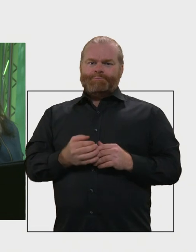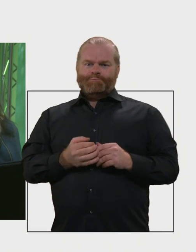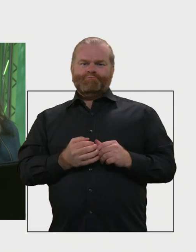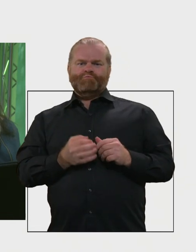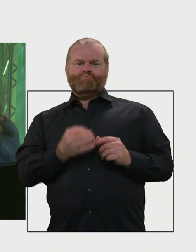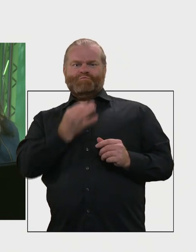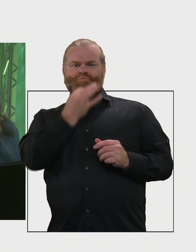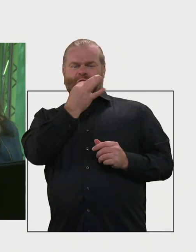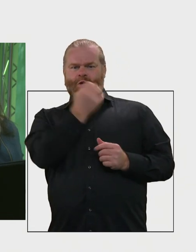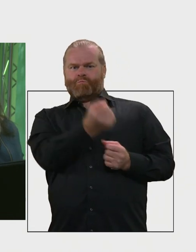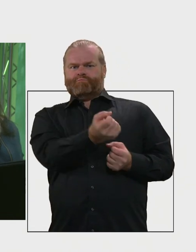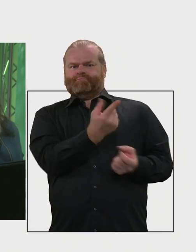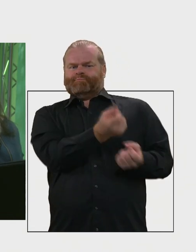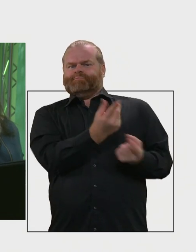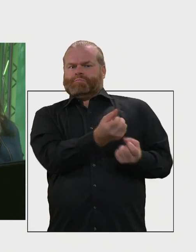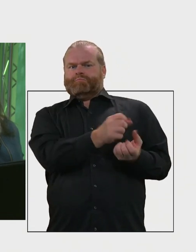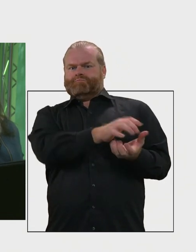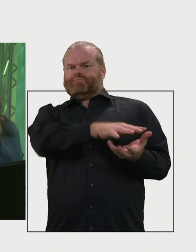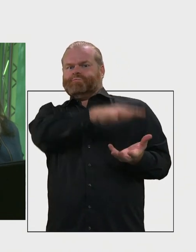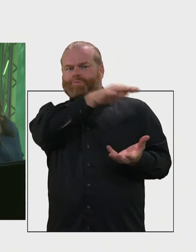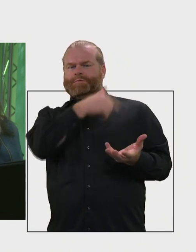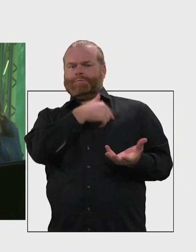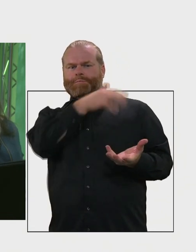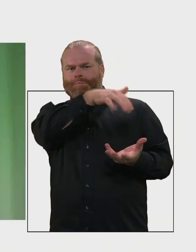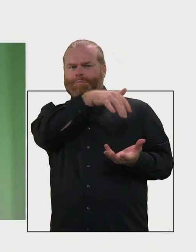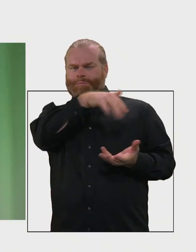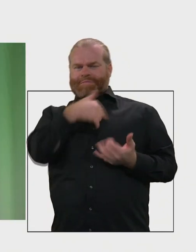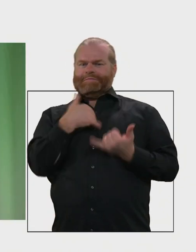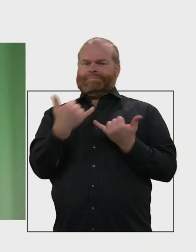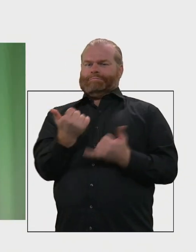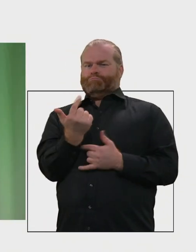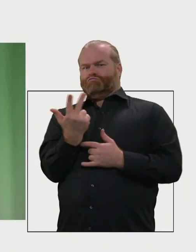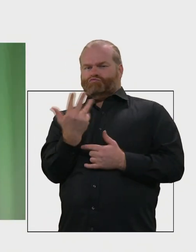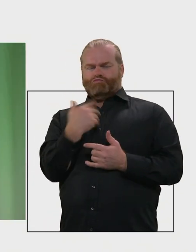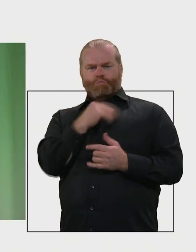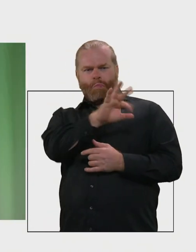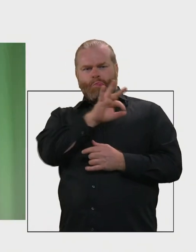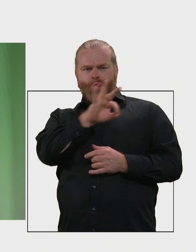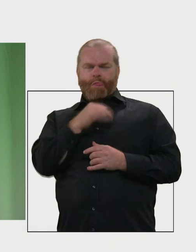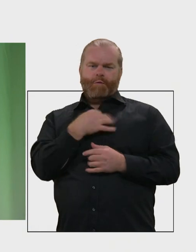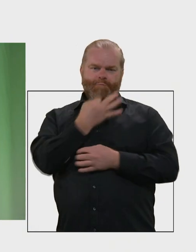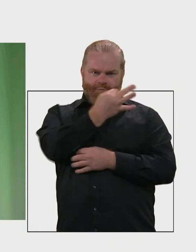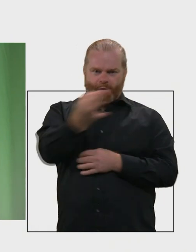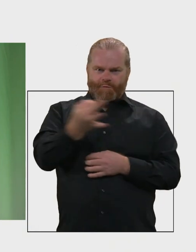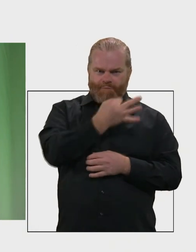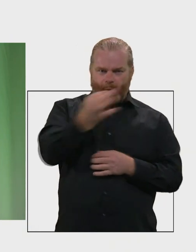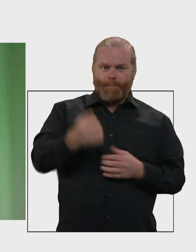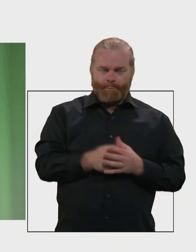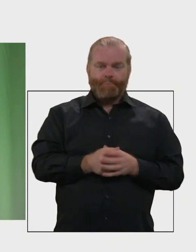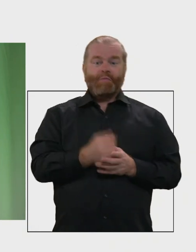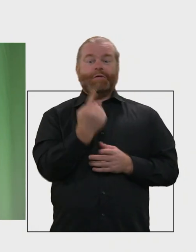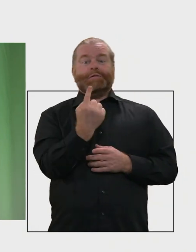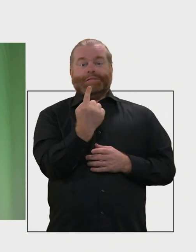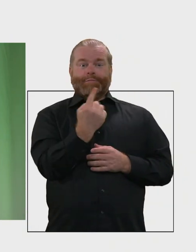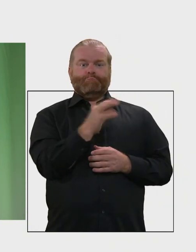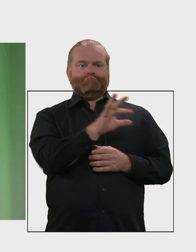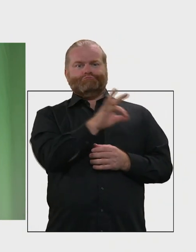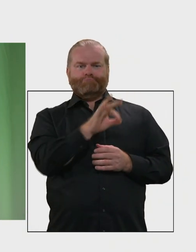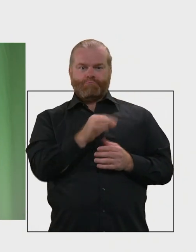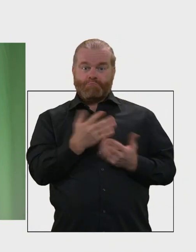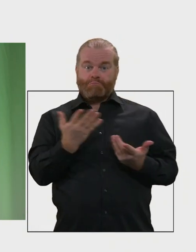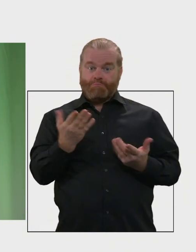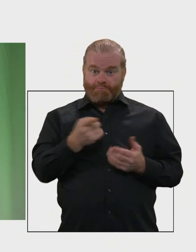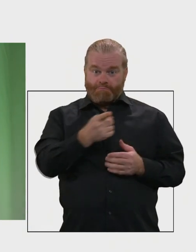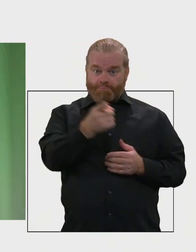ich natürlich ganz gerne an euch stellen. Eine Frage ist, können Sie oder kannst du in dem Fall aus meiner Sicht gesehen